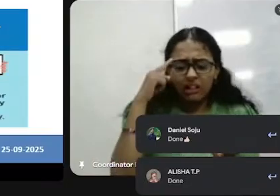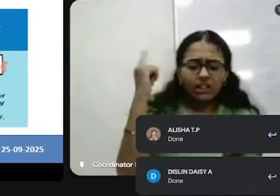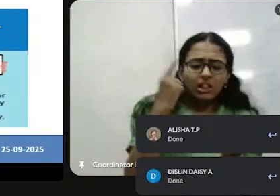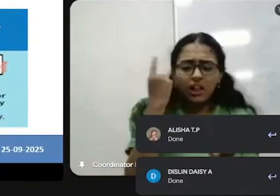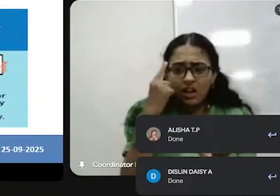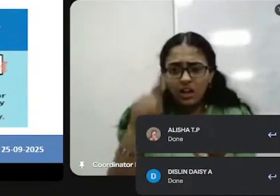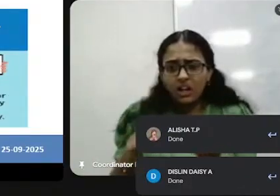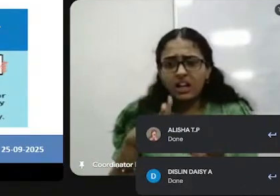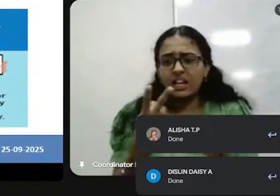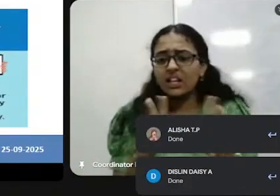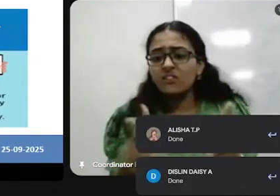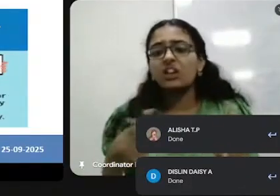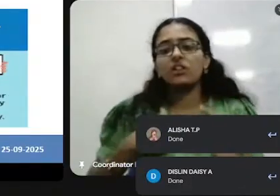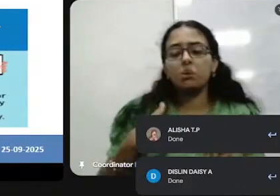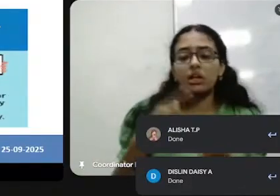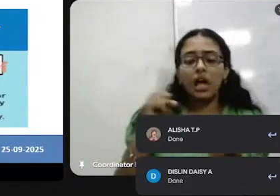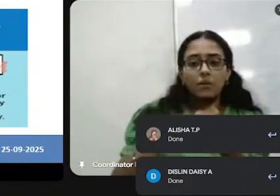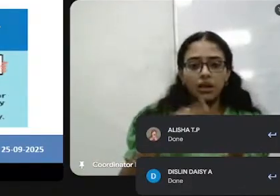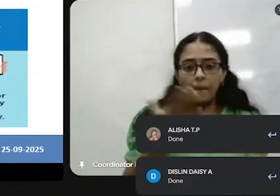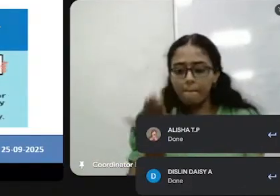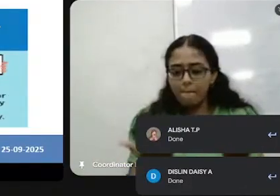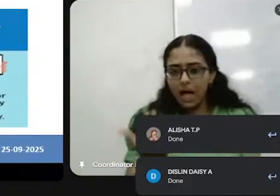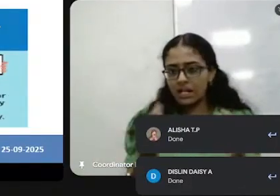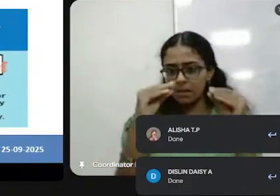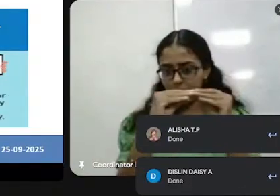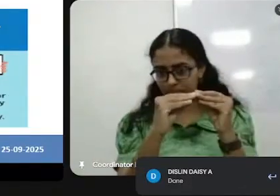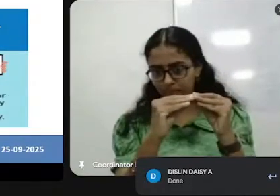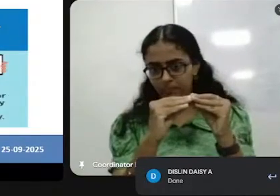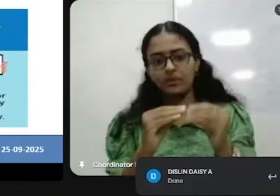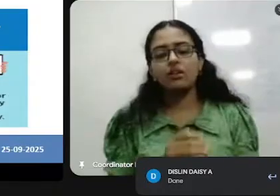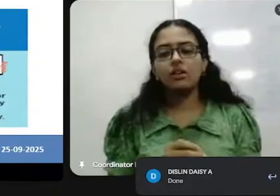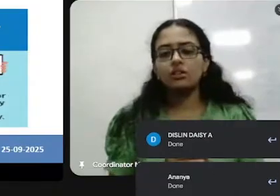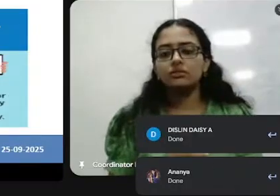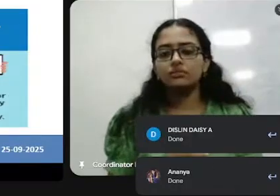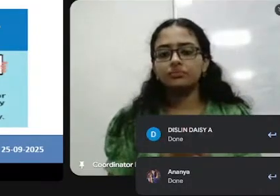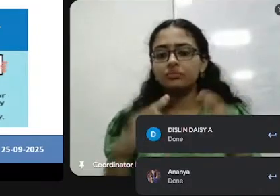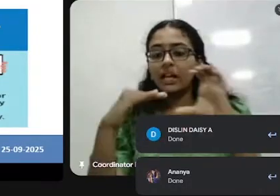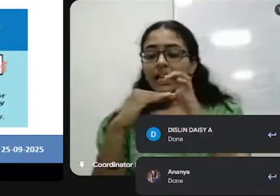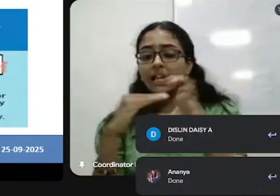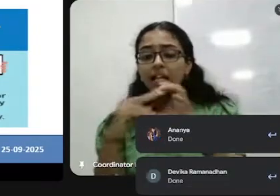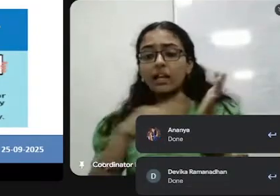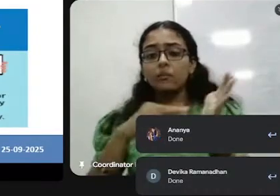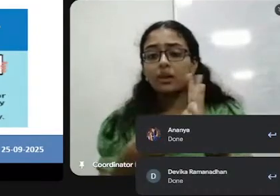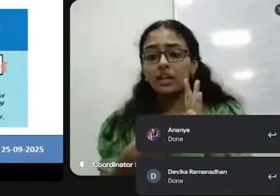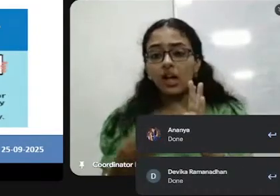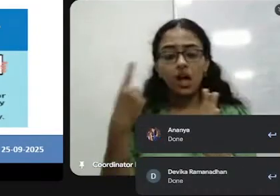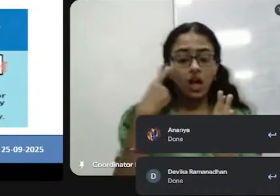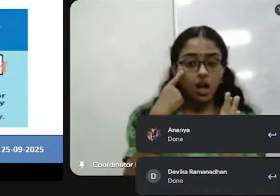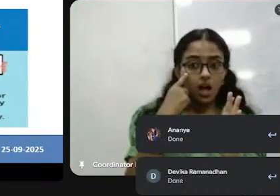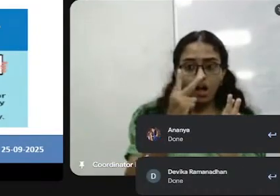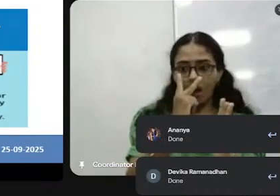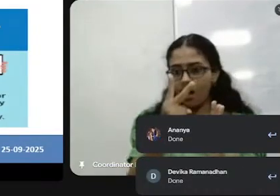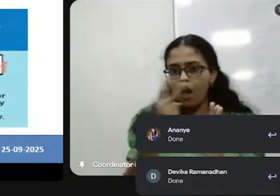കറങ്ങുന്നു, നടക്കുമ്പോൾ വീട്ടിൽ പോകുന്ന അവസ്ഥ, അതാണ് ബി കൊണ്ട് ബാലൻസ് ഉദ്ദേശിക്കുന്നത്. ഇ എന്നത് ഐ, നമ്മൾ കാഴ്ച